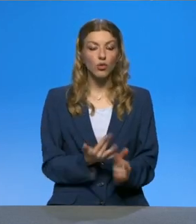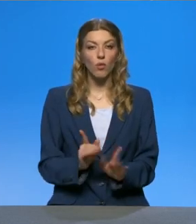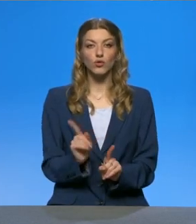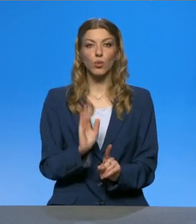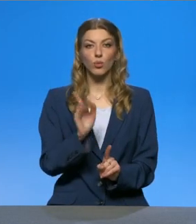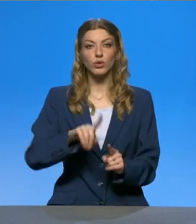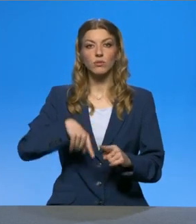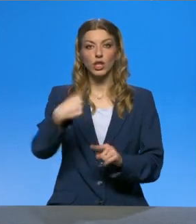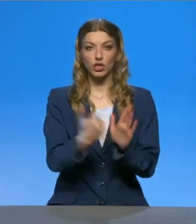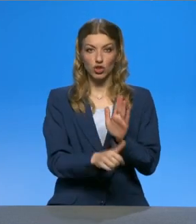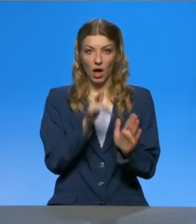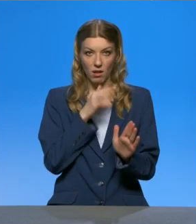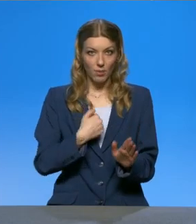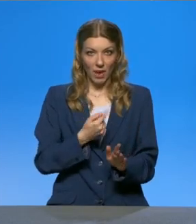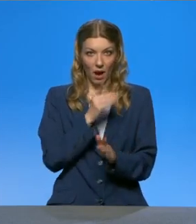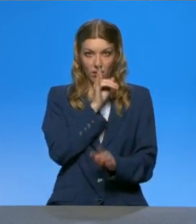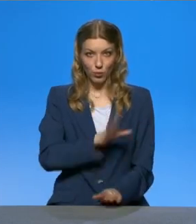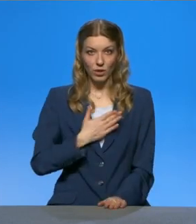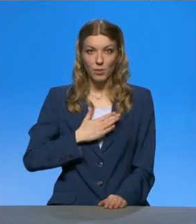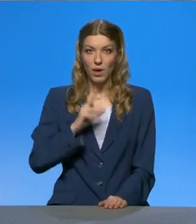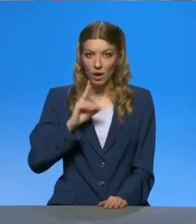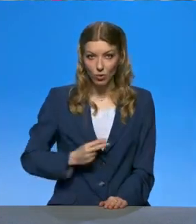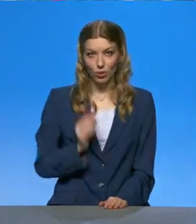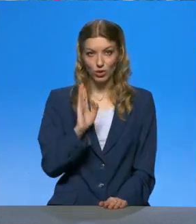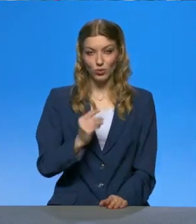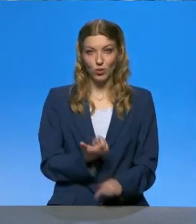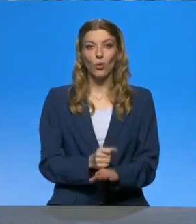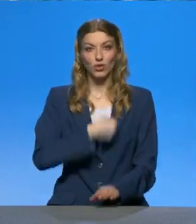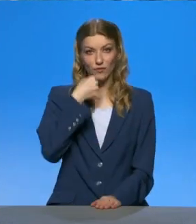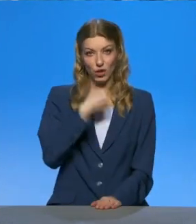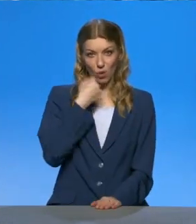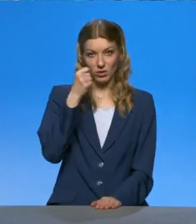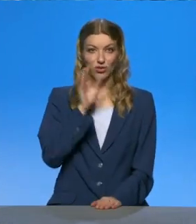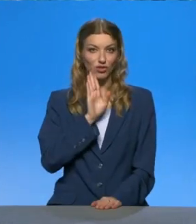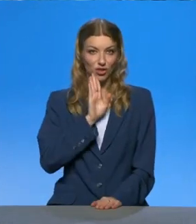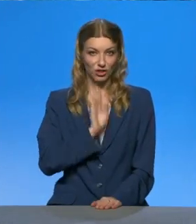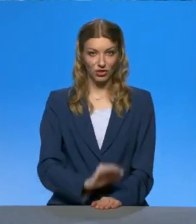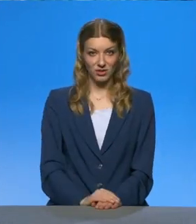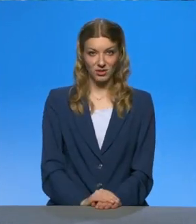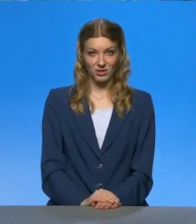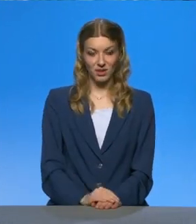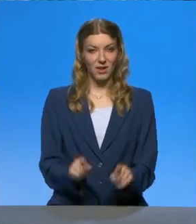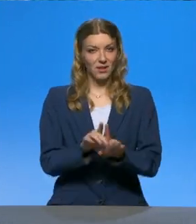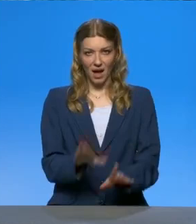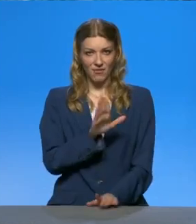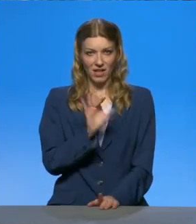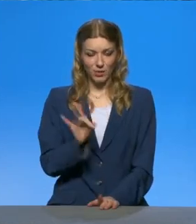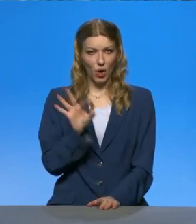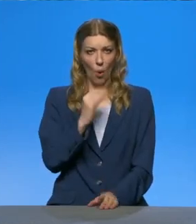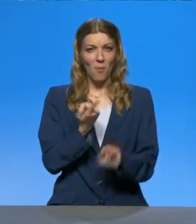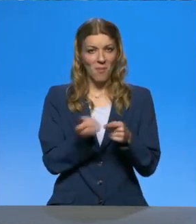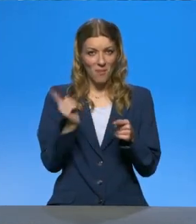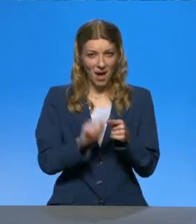лет, когда меня, например, уже не будет, а моя дочка будет уже очень взрослой женщиной. Так, вот, да, такие Владимир, планы. Ну вот об этом